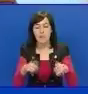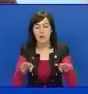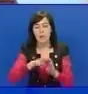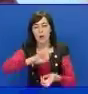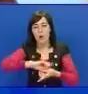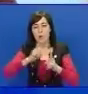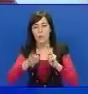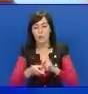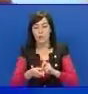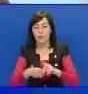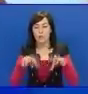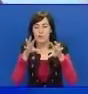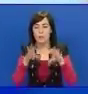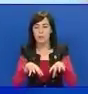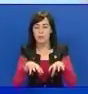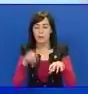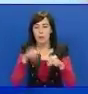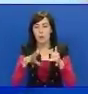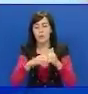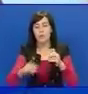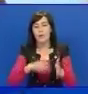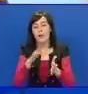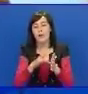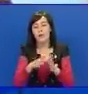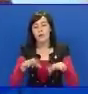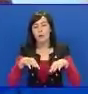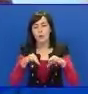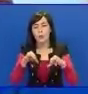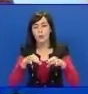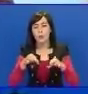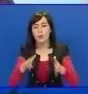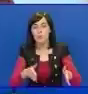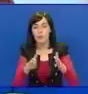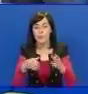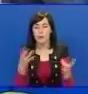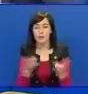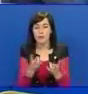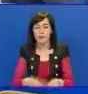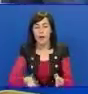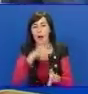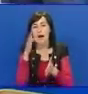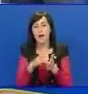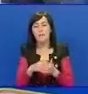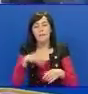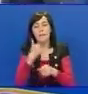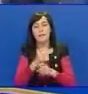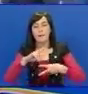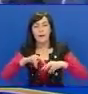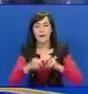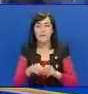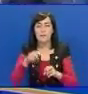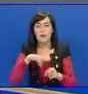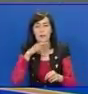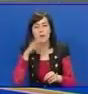көшіріп, заңдастырып, ол жерлерге қалалық көліктерді жүруін қамтамасыз ету қажет. Қаламыздағы өзекті мәселелерді